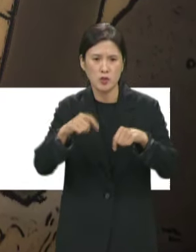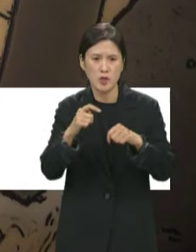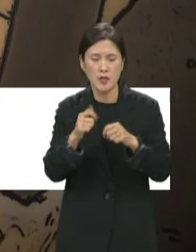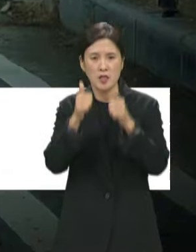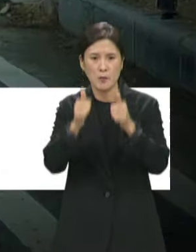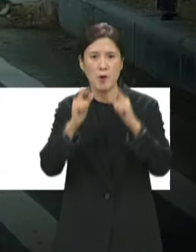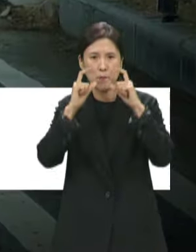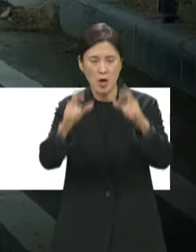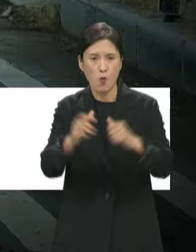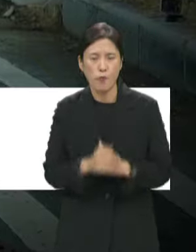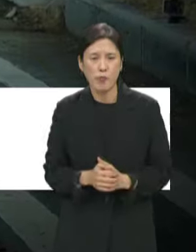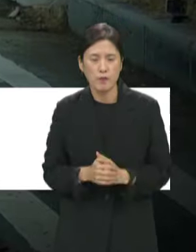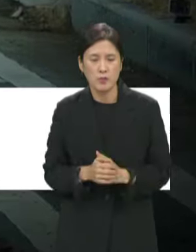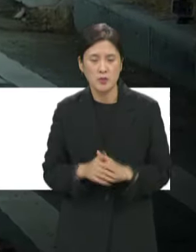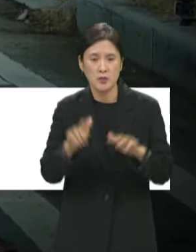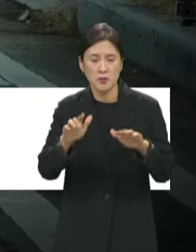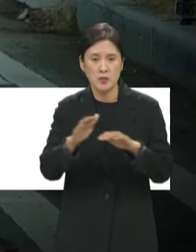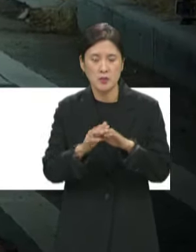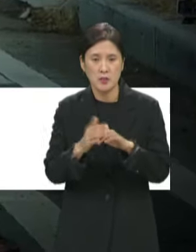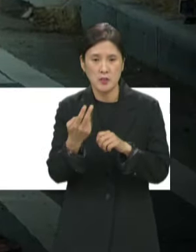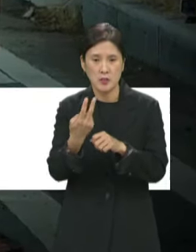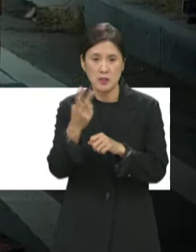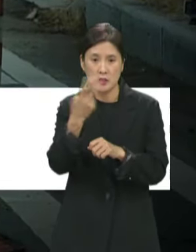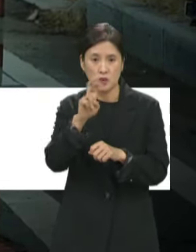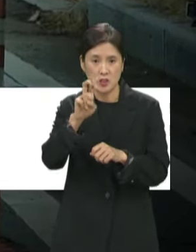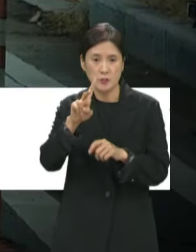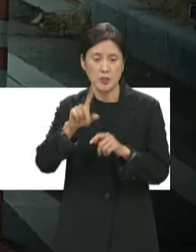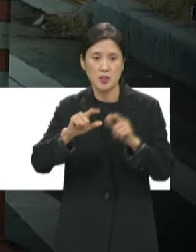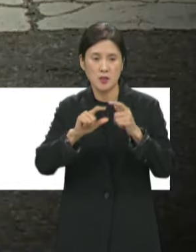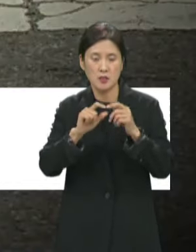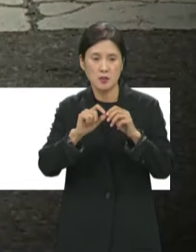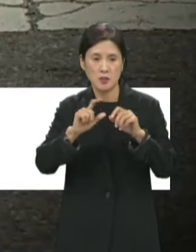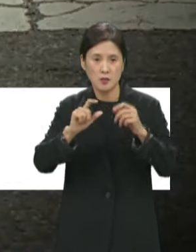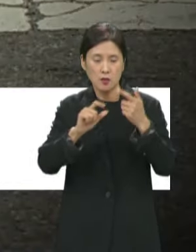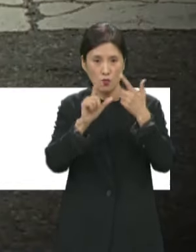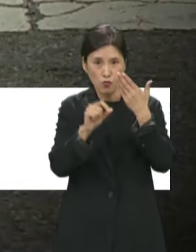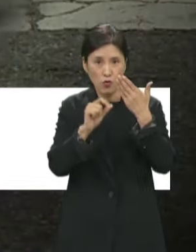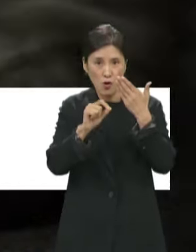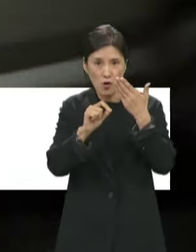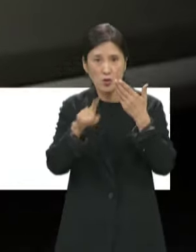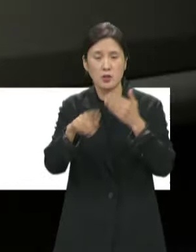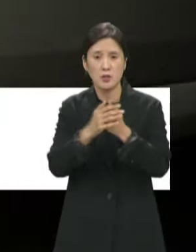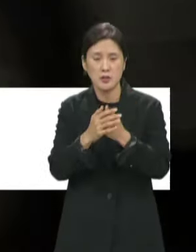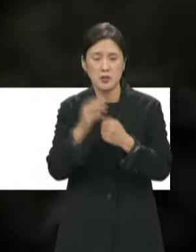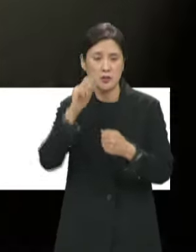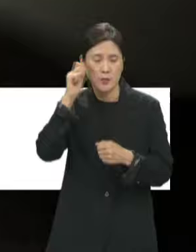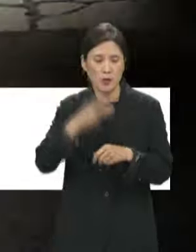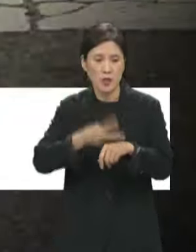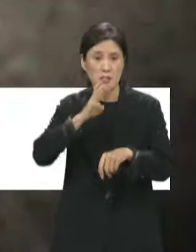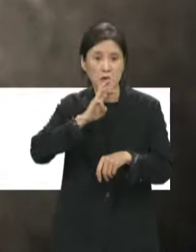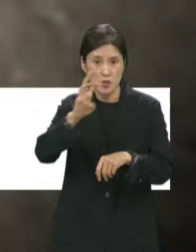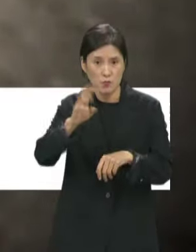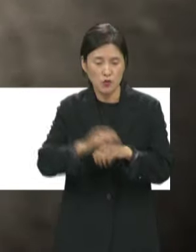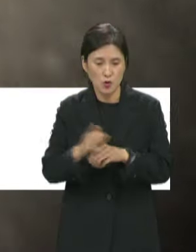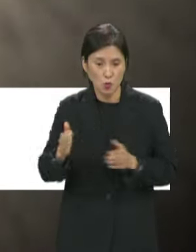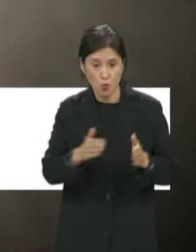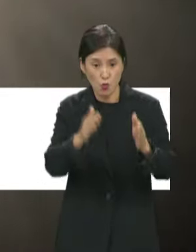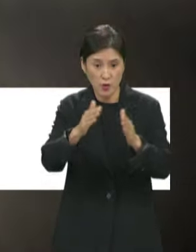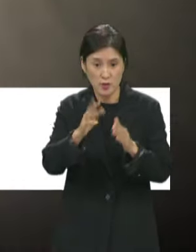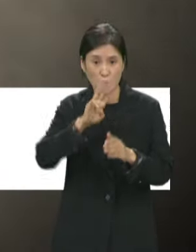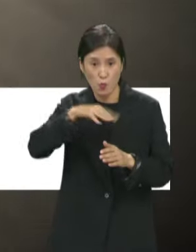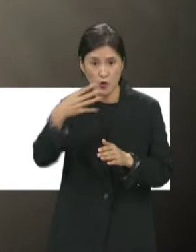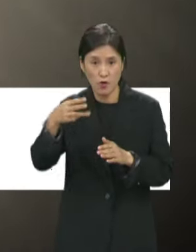대전지법 5-3 형사부는 지난 2022년 9월 10일 새벽 3시 30분 쯤 보령이 한 도로에서